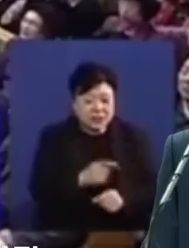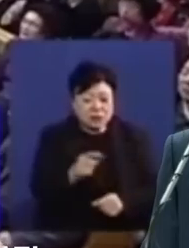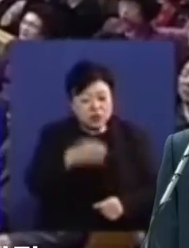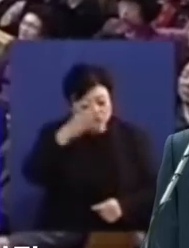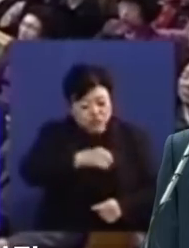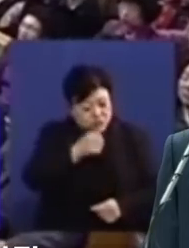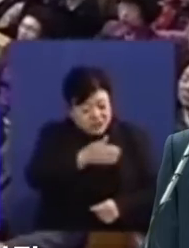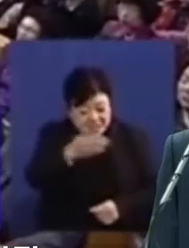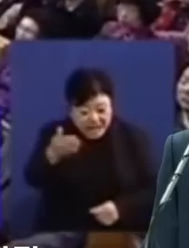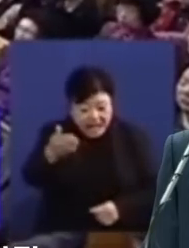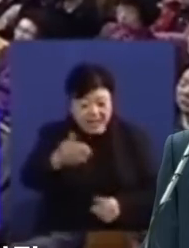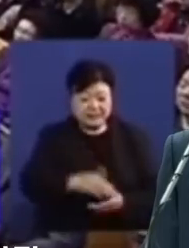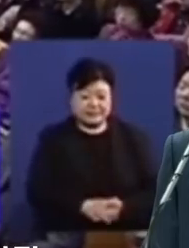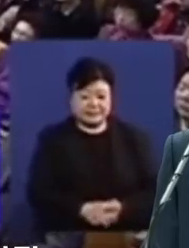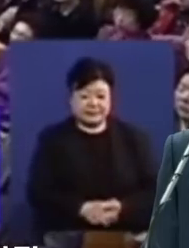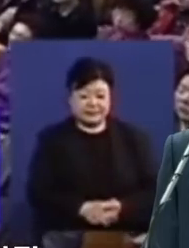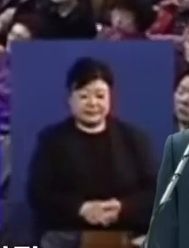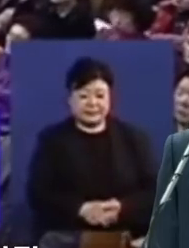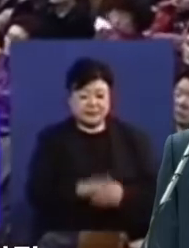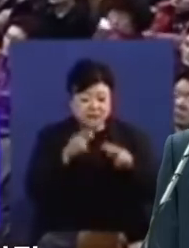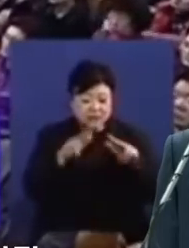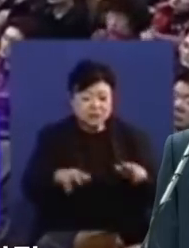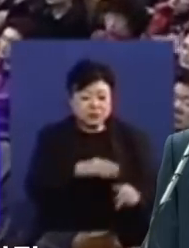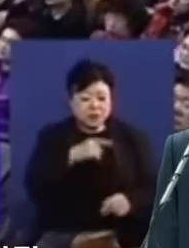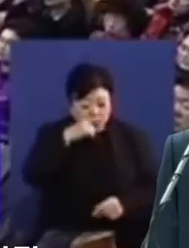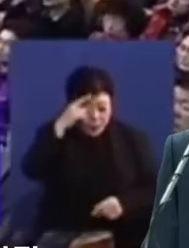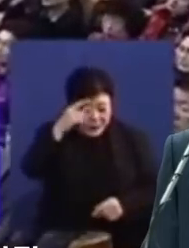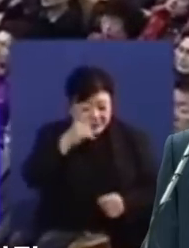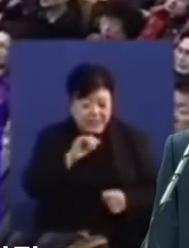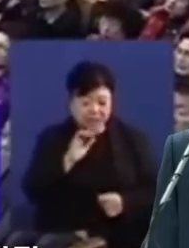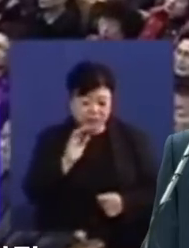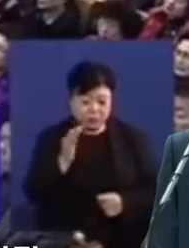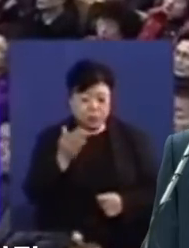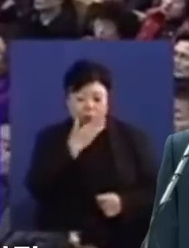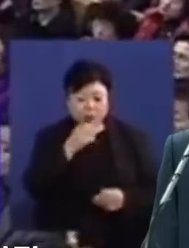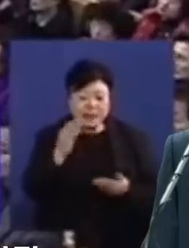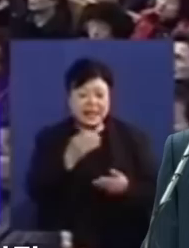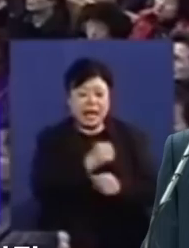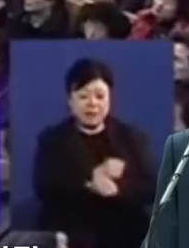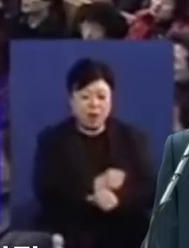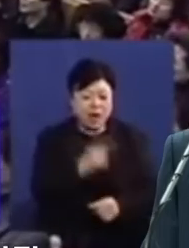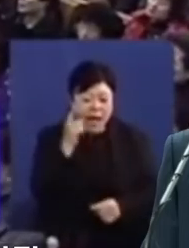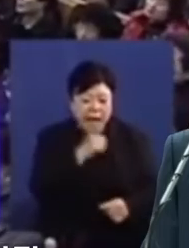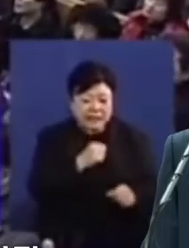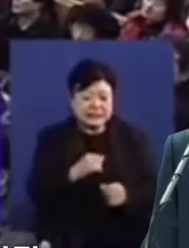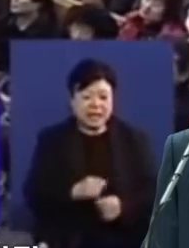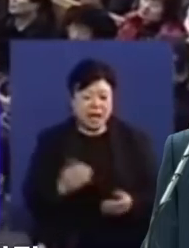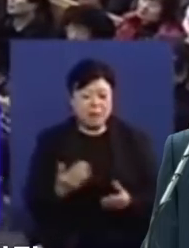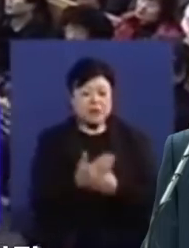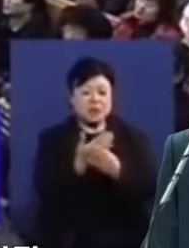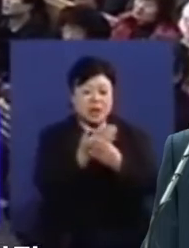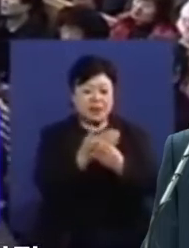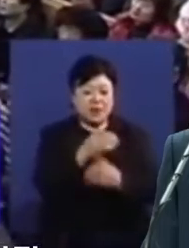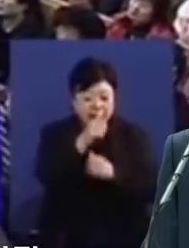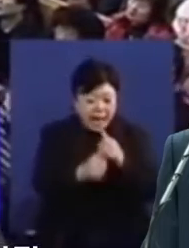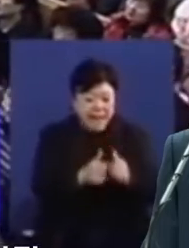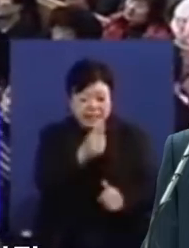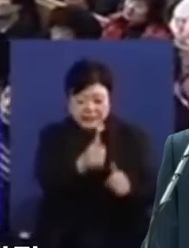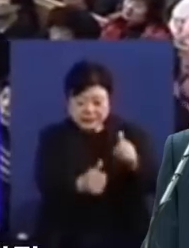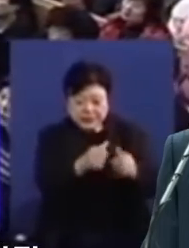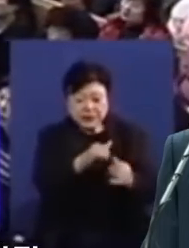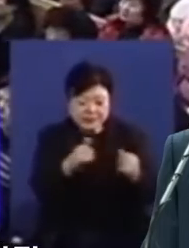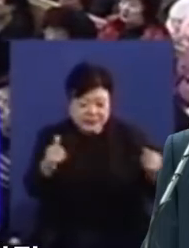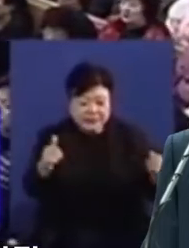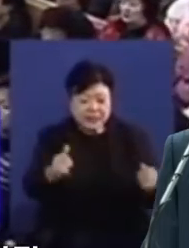것이 무엇이 유익하리요. 지금 우리는 교만한 자가 복되다 하며 악을 행하는 자가 번성하며